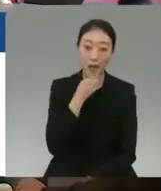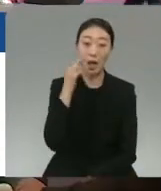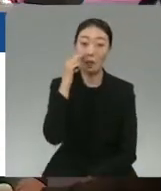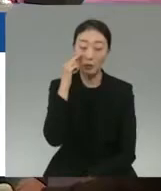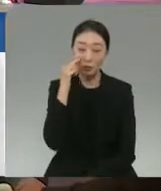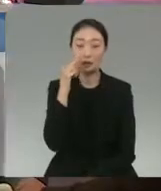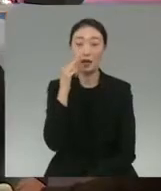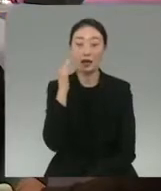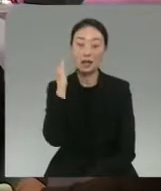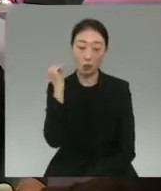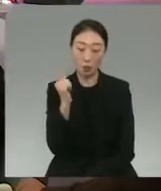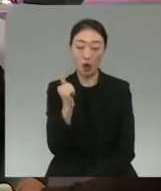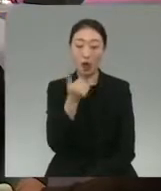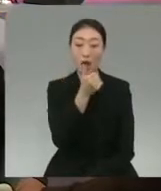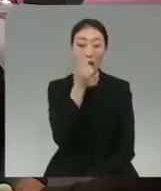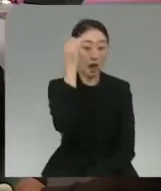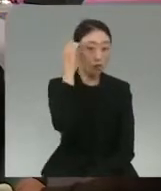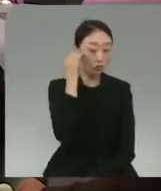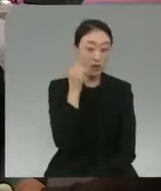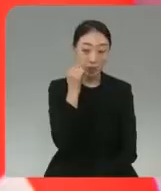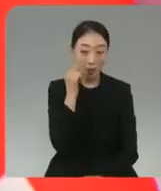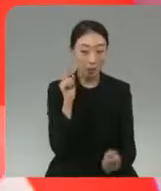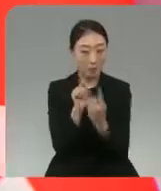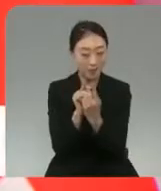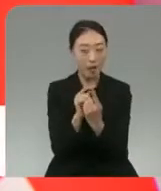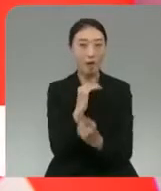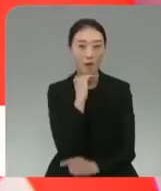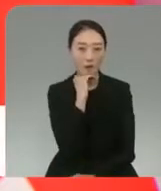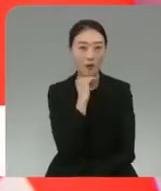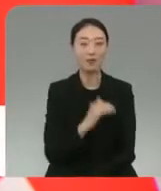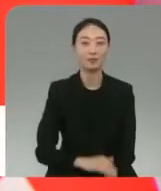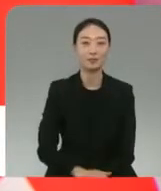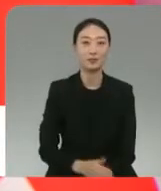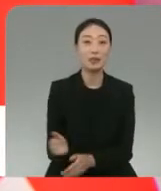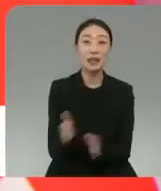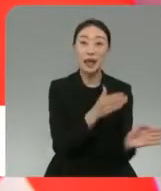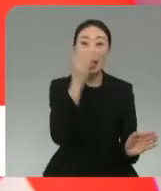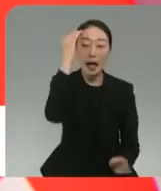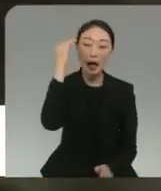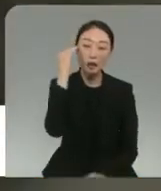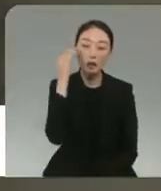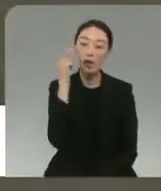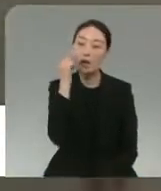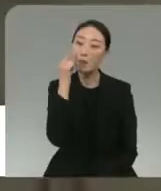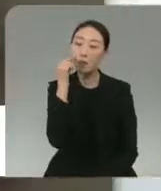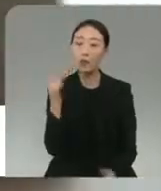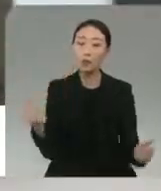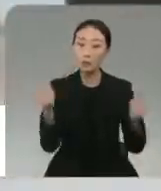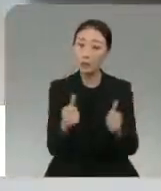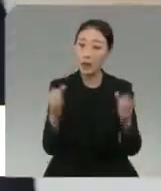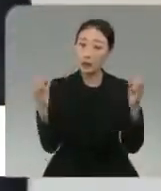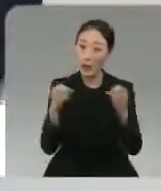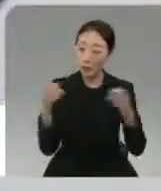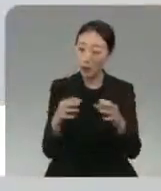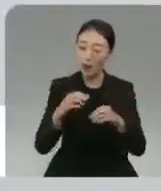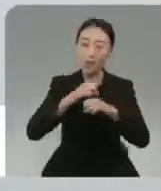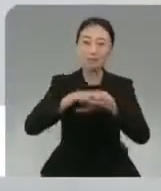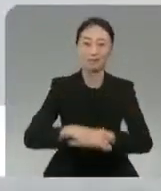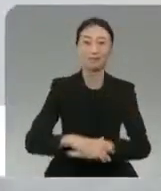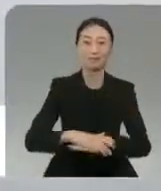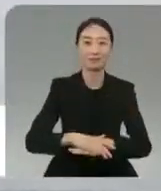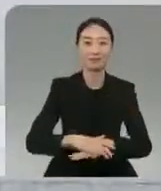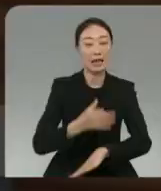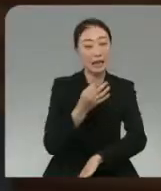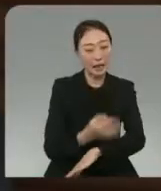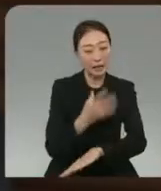ngày 24 tháng 6 vừa qua phát biểu mỹ kỳ vọng về việc tăng cường hợp tác hàng Nhật tổng thống cho Ba Đình chờ đợi về